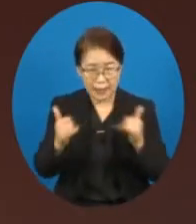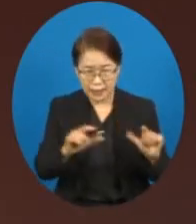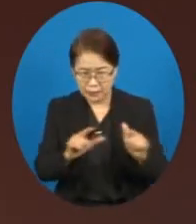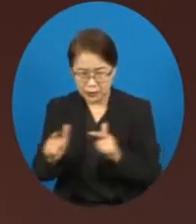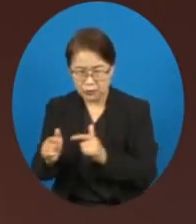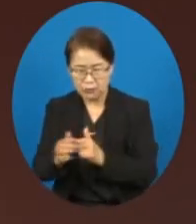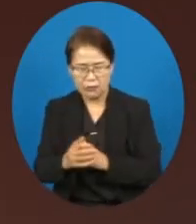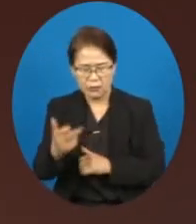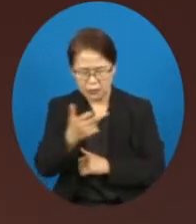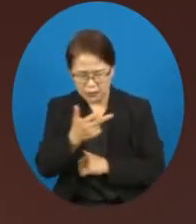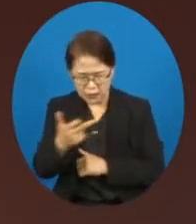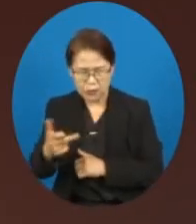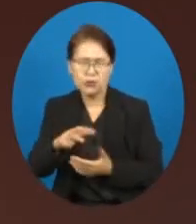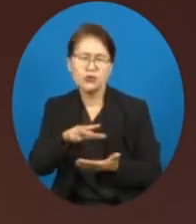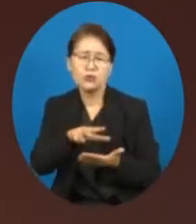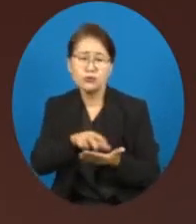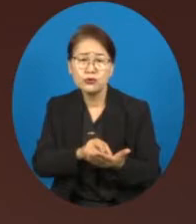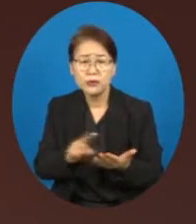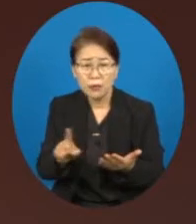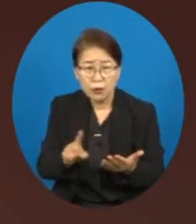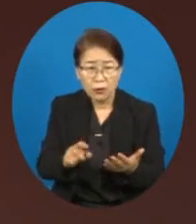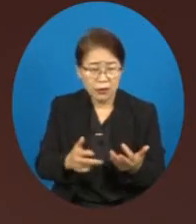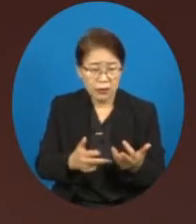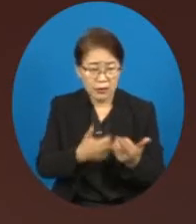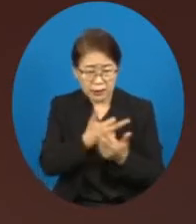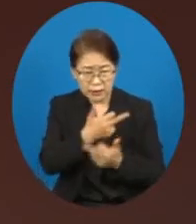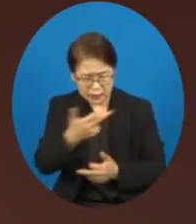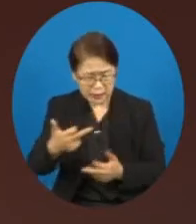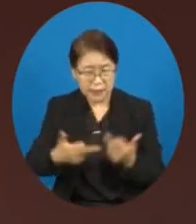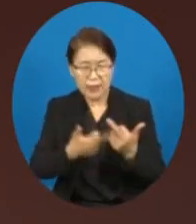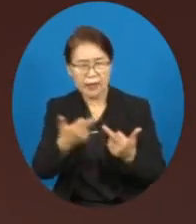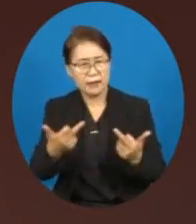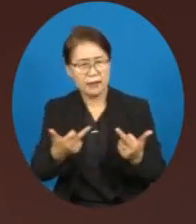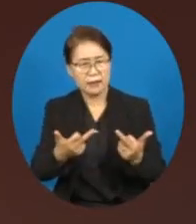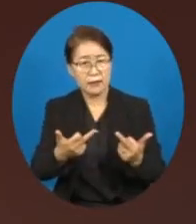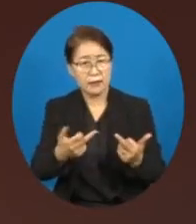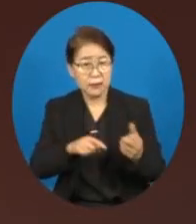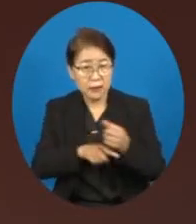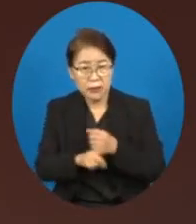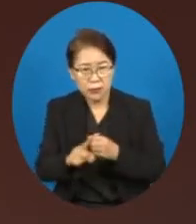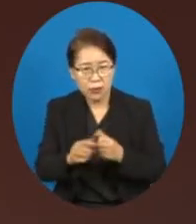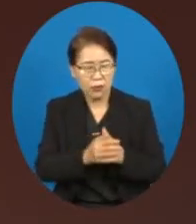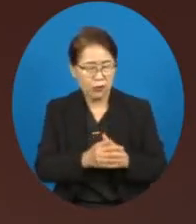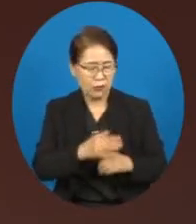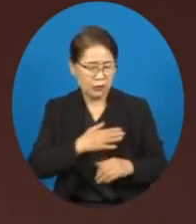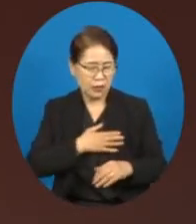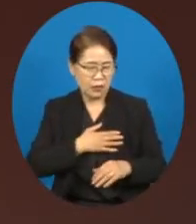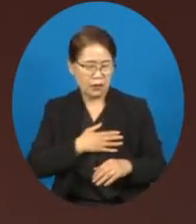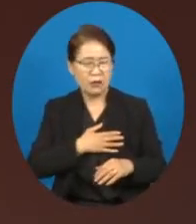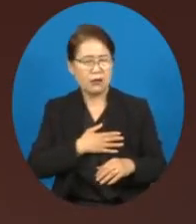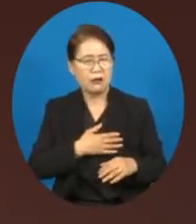산이 있어요. 큰 산이 뭘까요? 내 힘으로 해결할 수 없는 문제입니다.